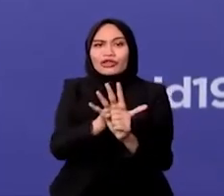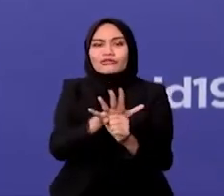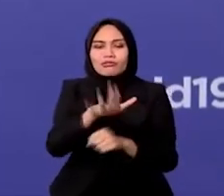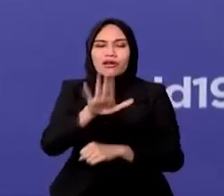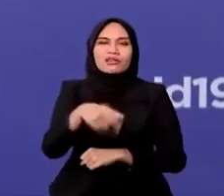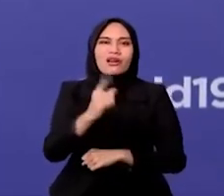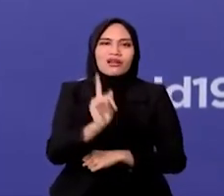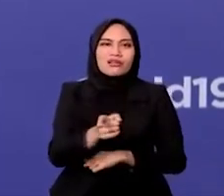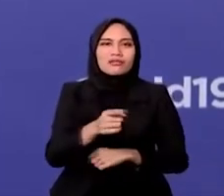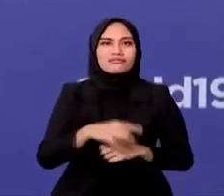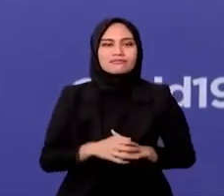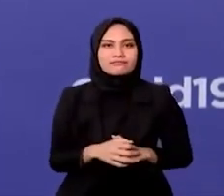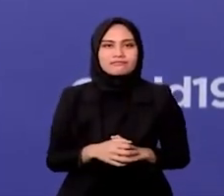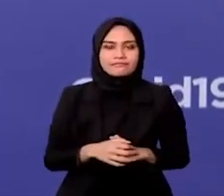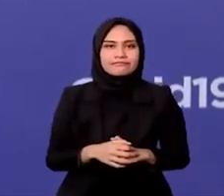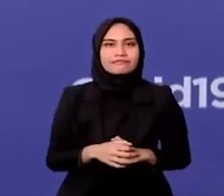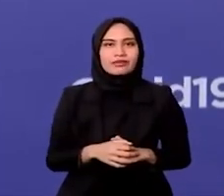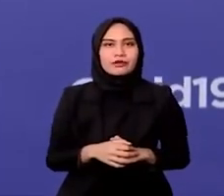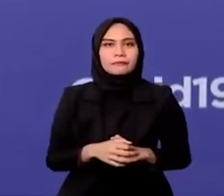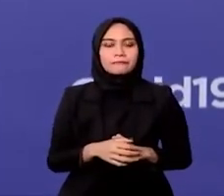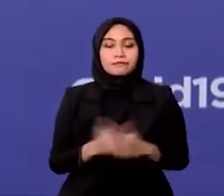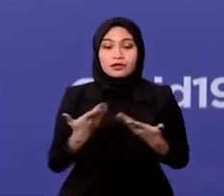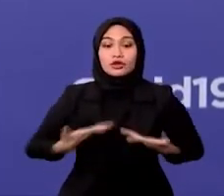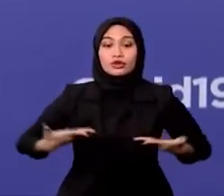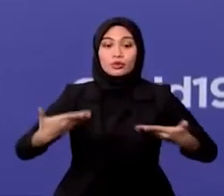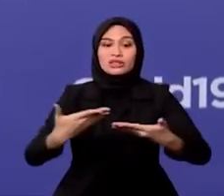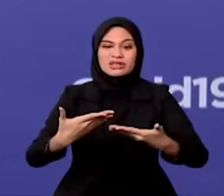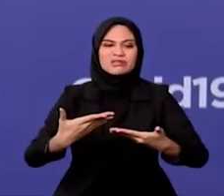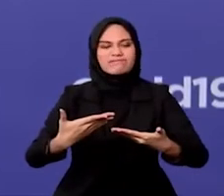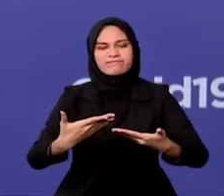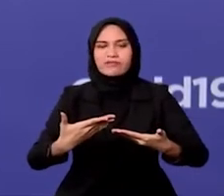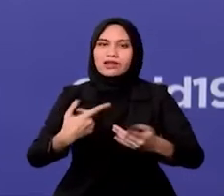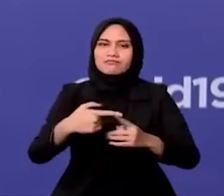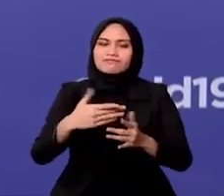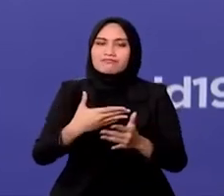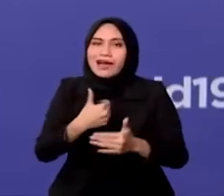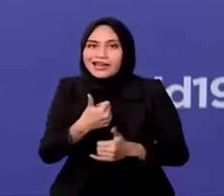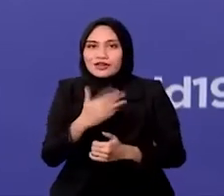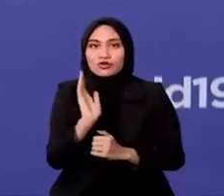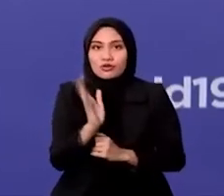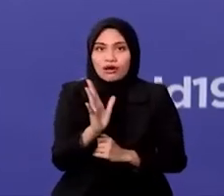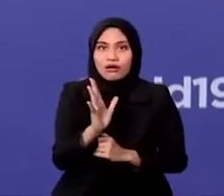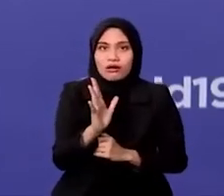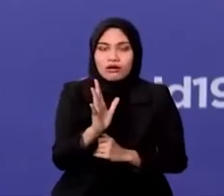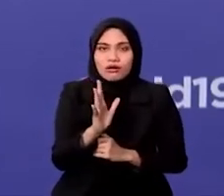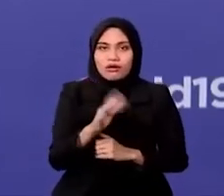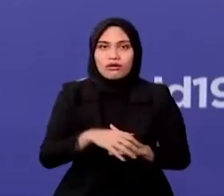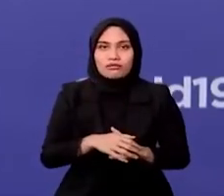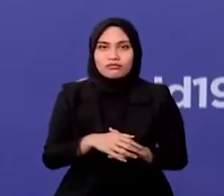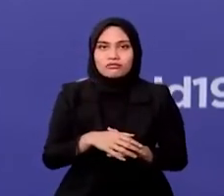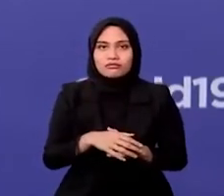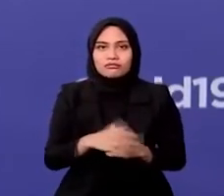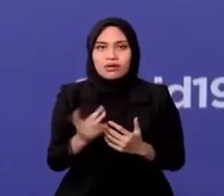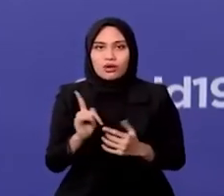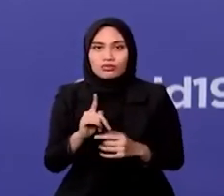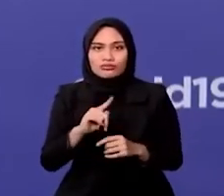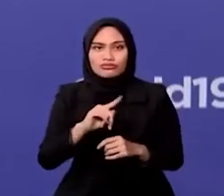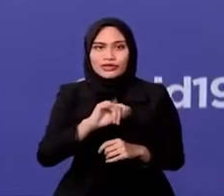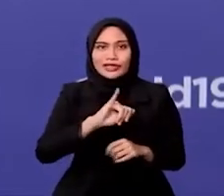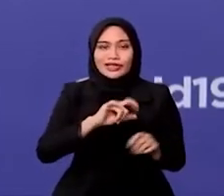19 meskipun situasi saat ini sudah sedikit lebih baik dibanding saat Idul Fitri